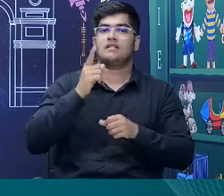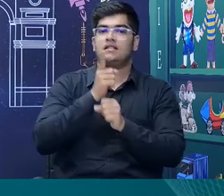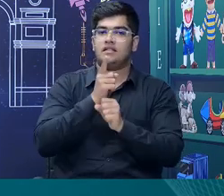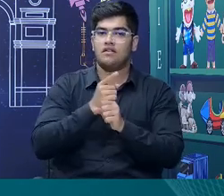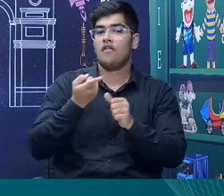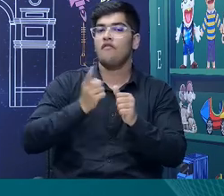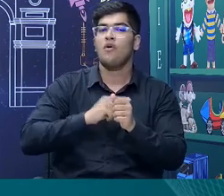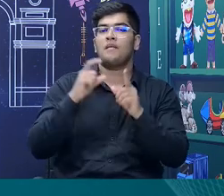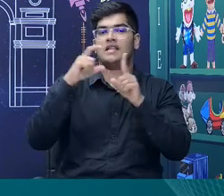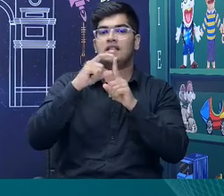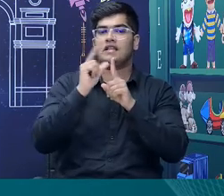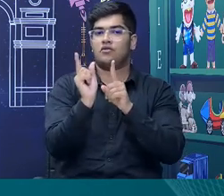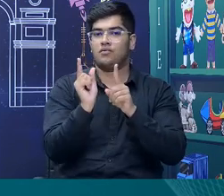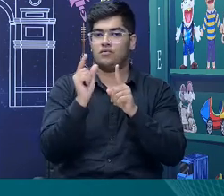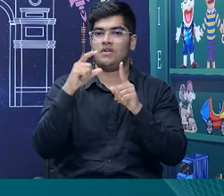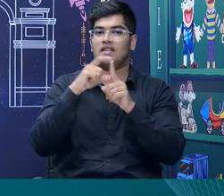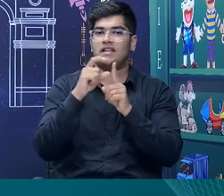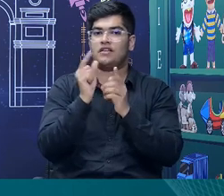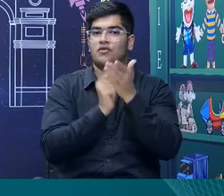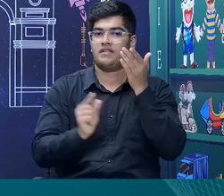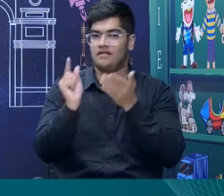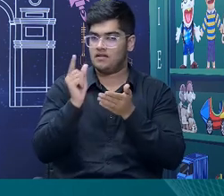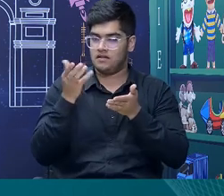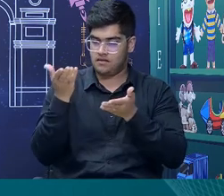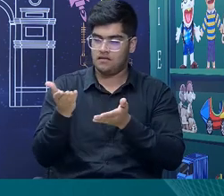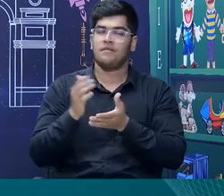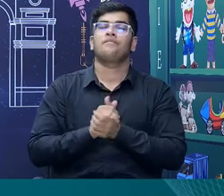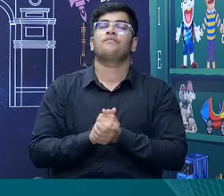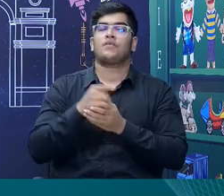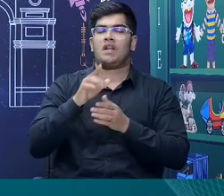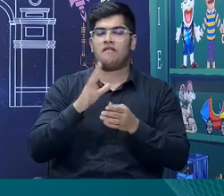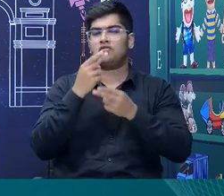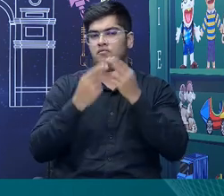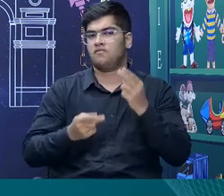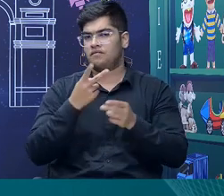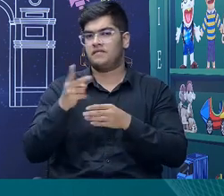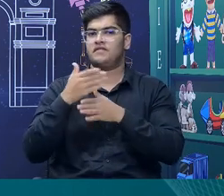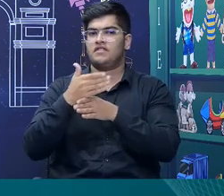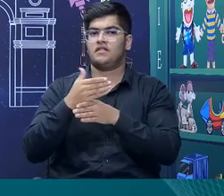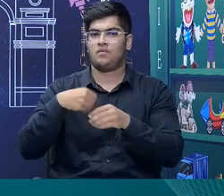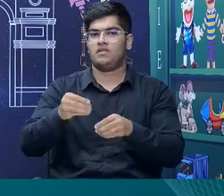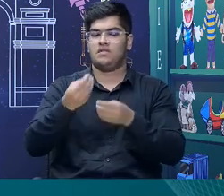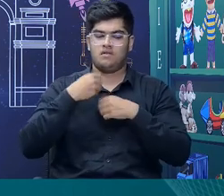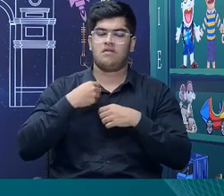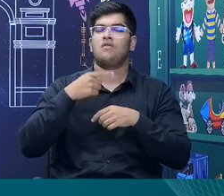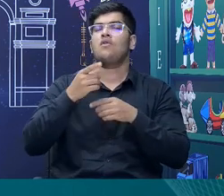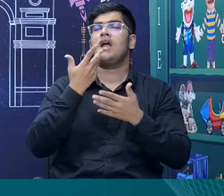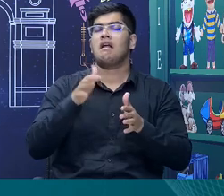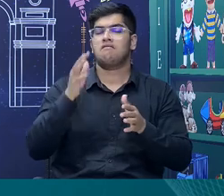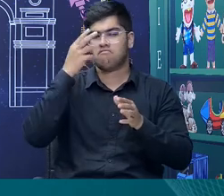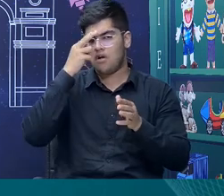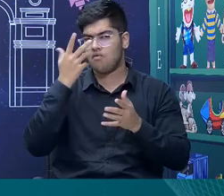और मैं के पास है कुछ-कुछ कहानी हमसे शेर करने के लिए तो आप अपने सवाल हम तक जरूर पहुंच जाएगा